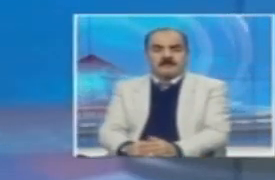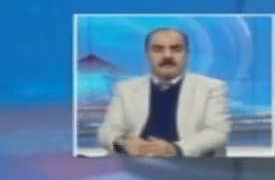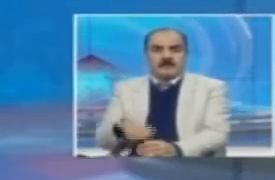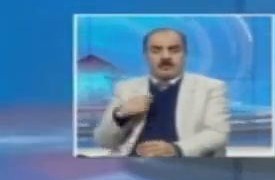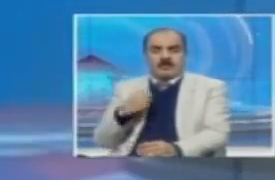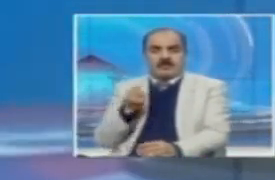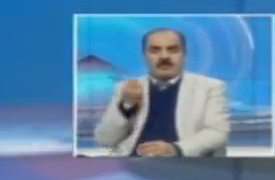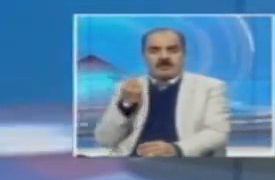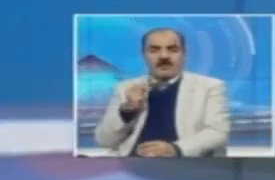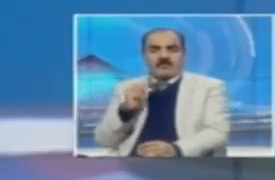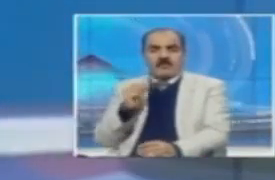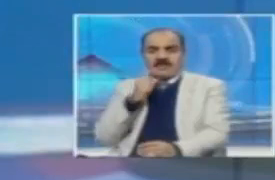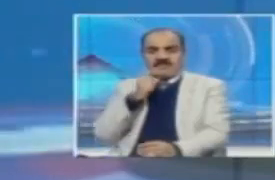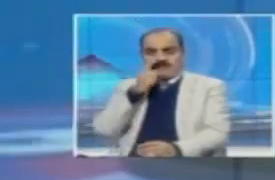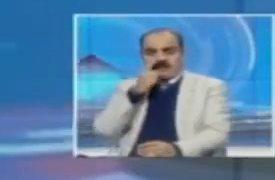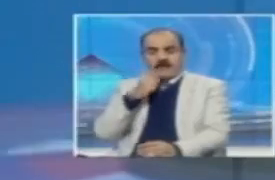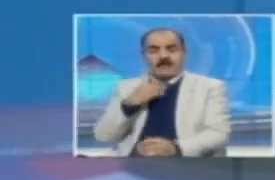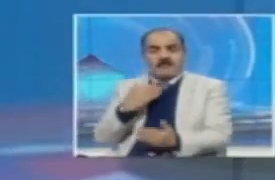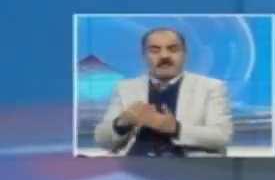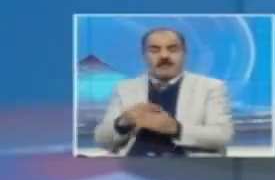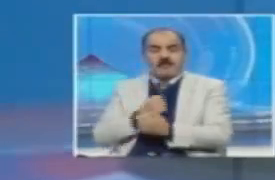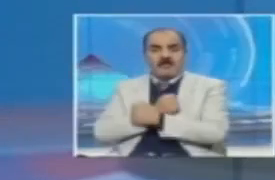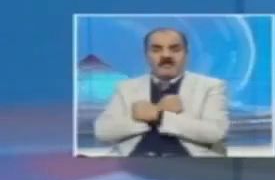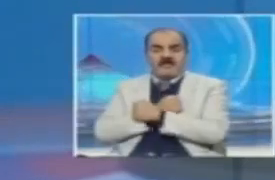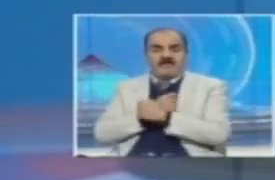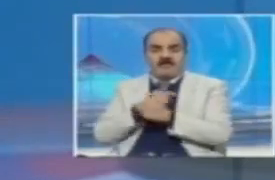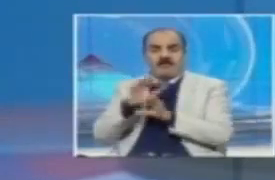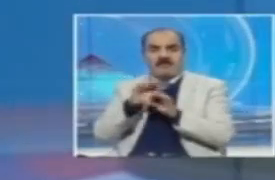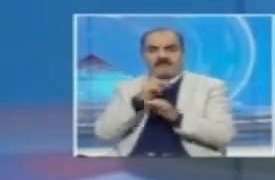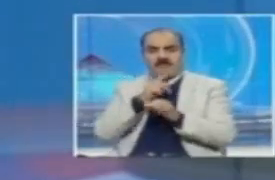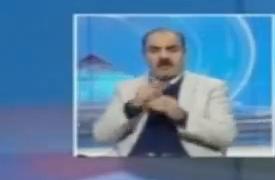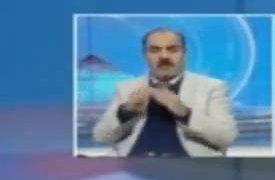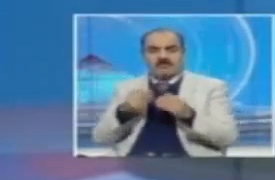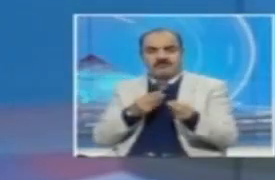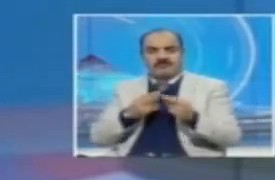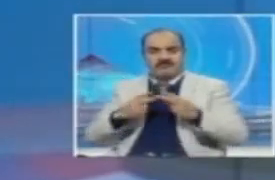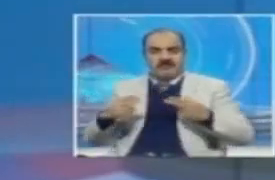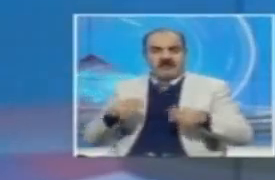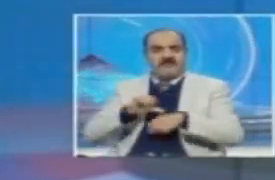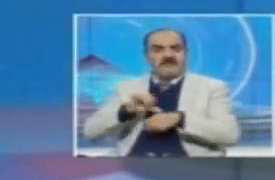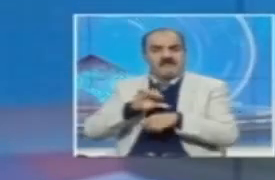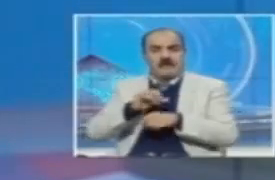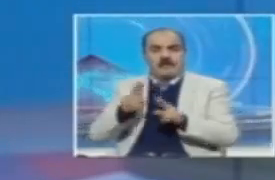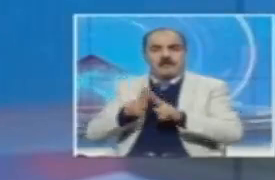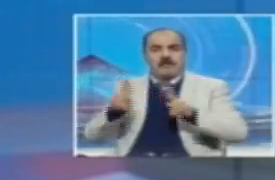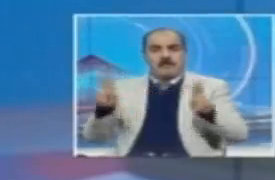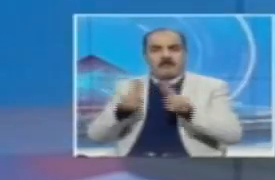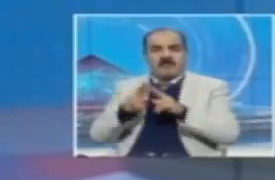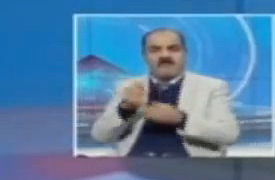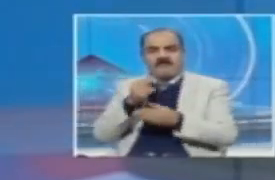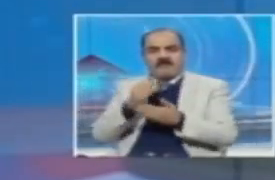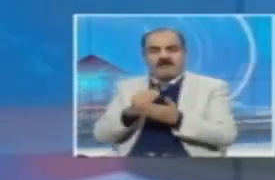تفتتح وزيرة الثقافة الدكتورة نيفين الكيلاني متحف رموز رواد الفن المصري، وذلك في مقر المركز القومي للمسرح